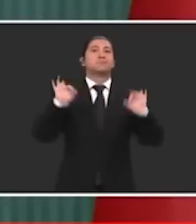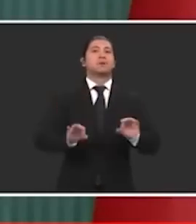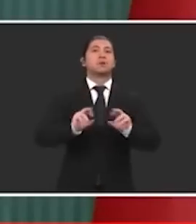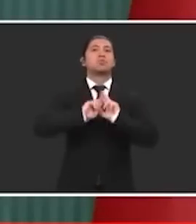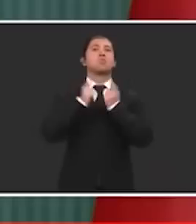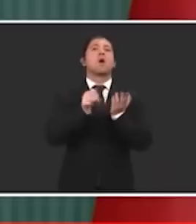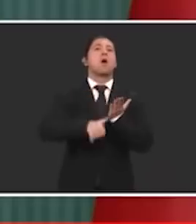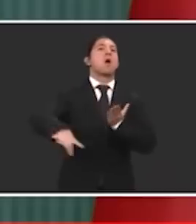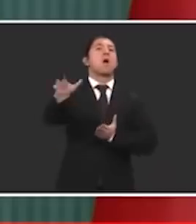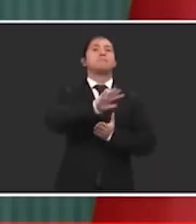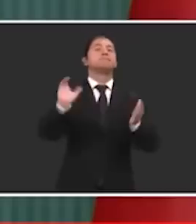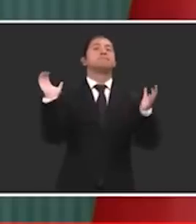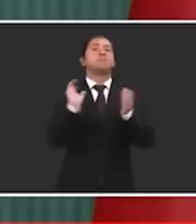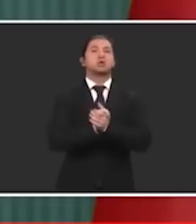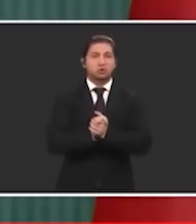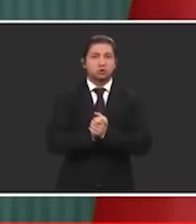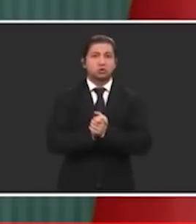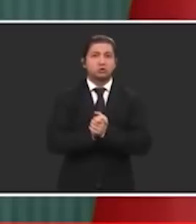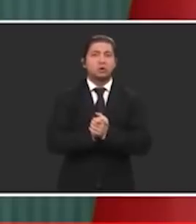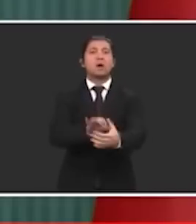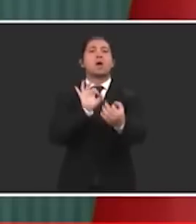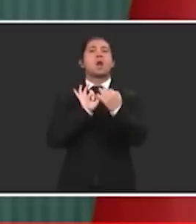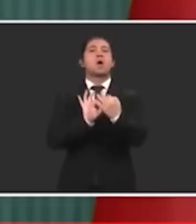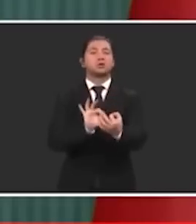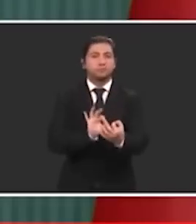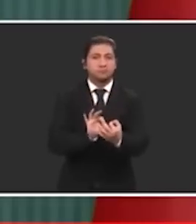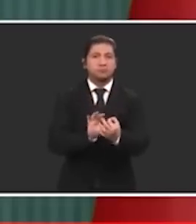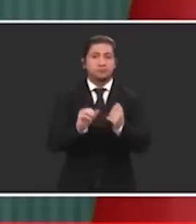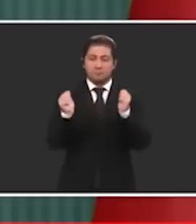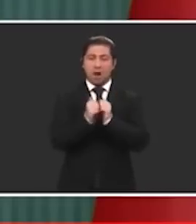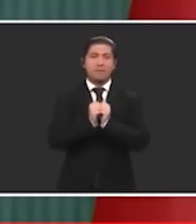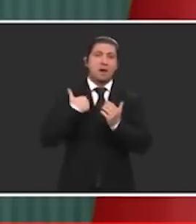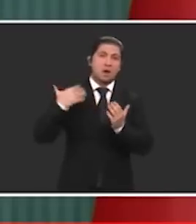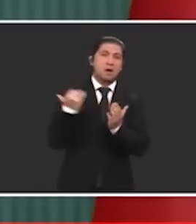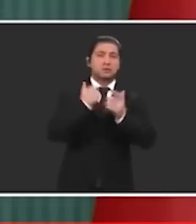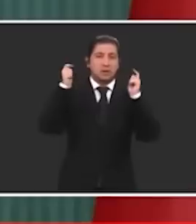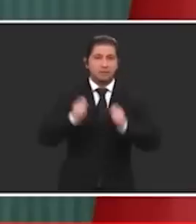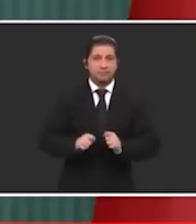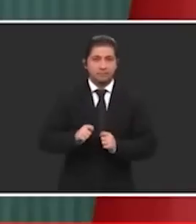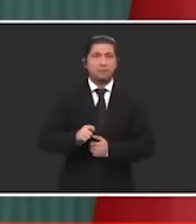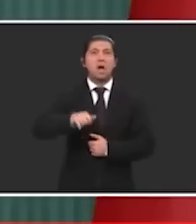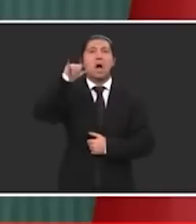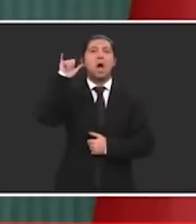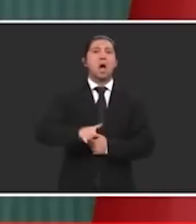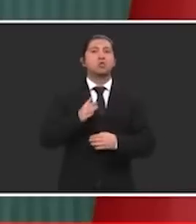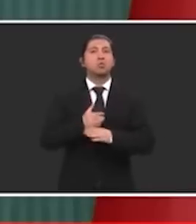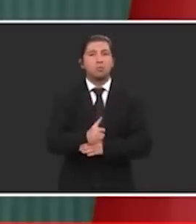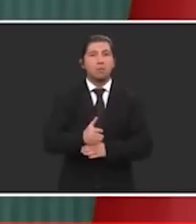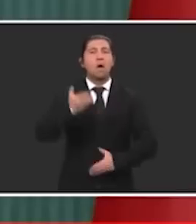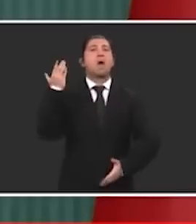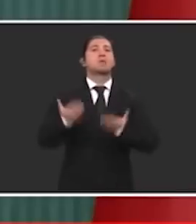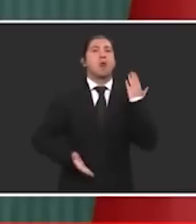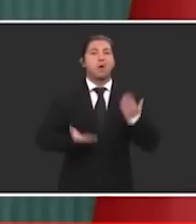dünyada barışı, diyaloğu, birlikte kazanmayı, hakkaniyeti,